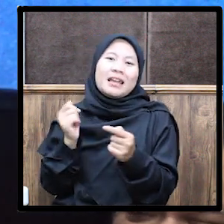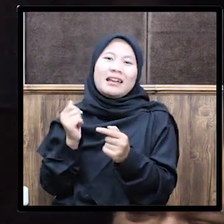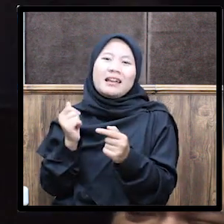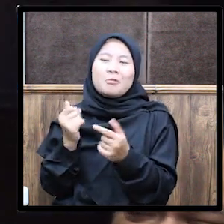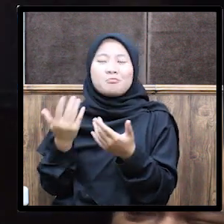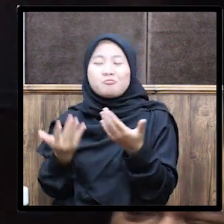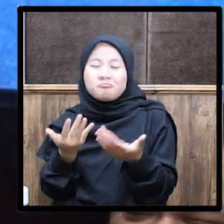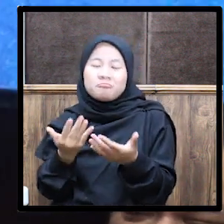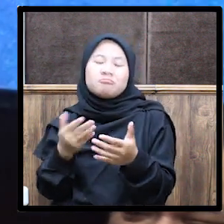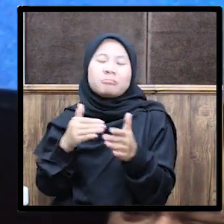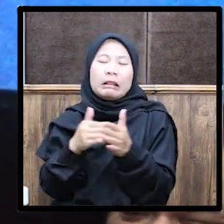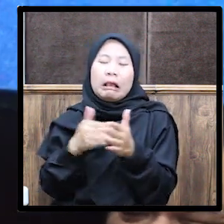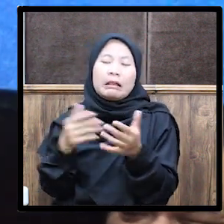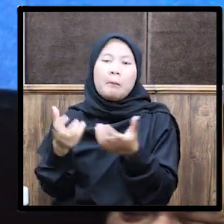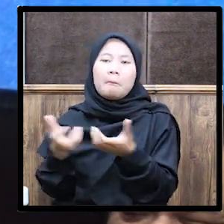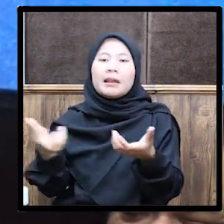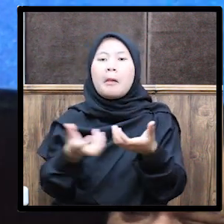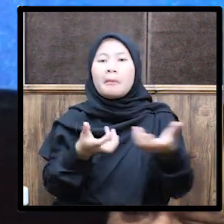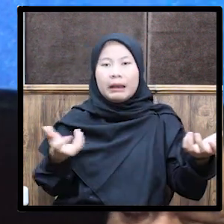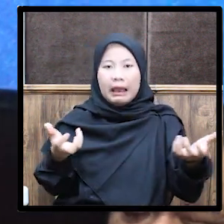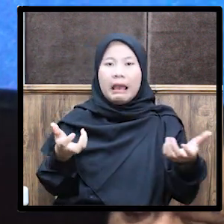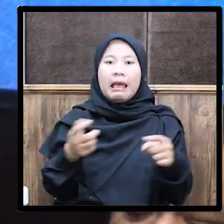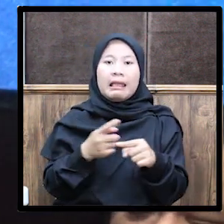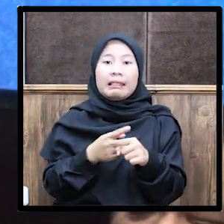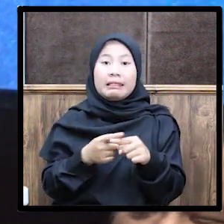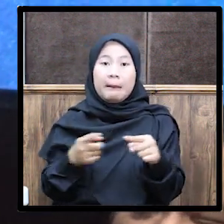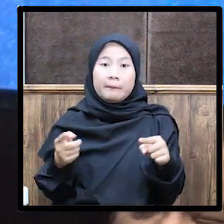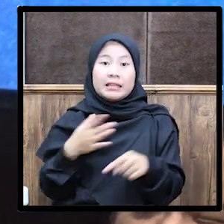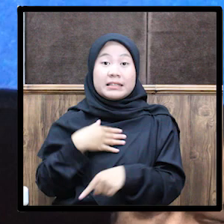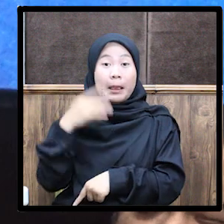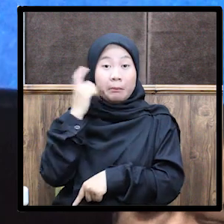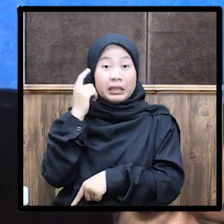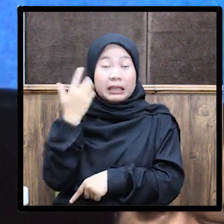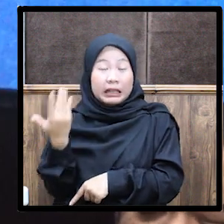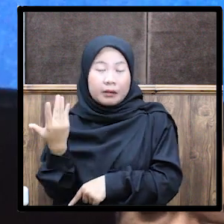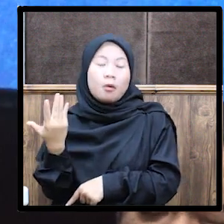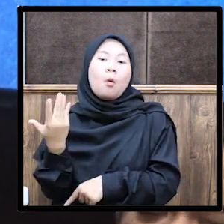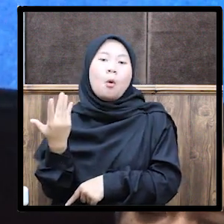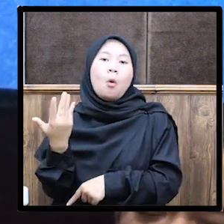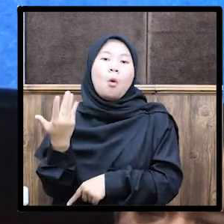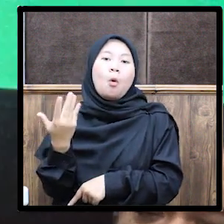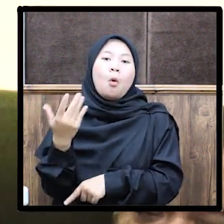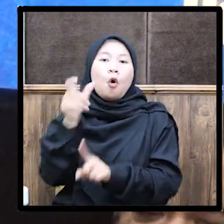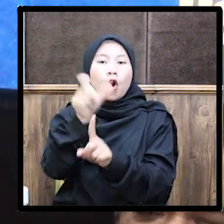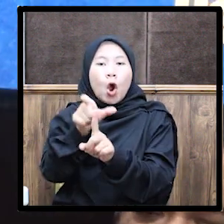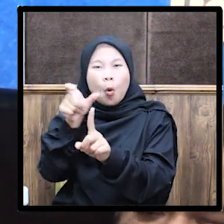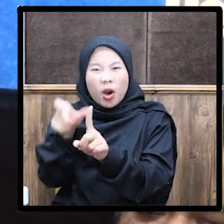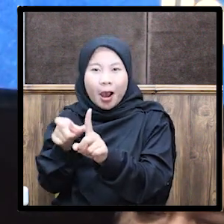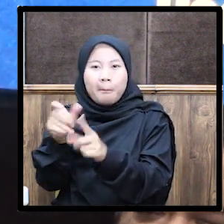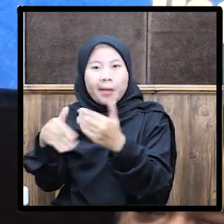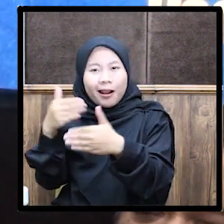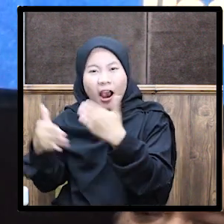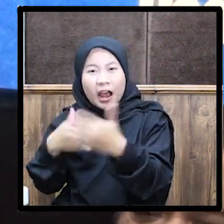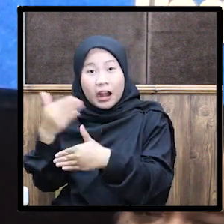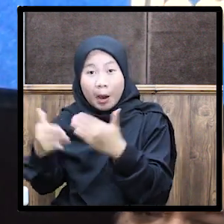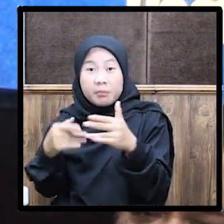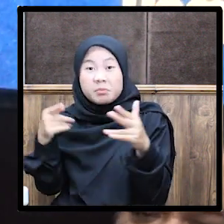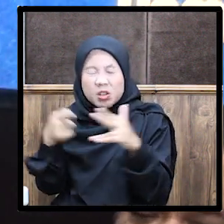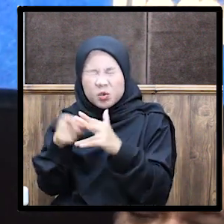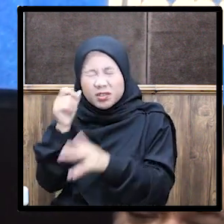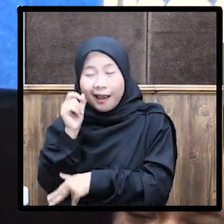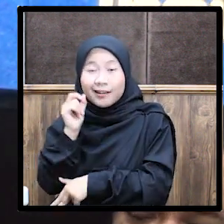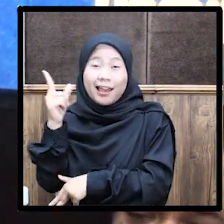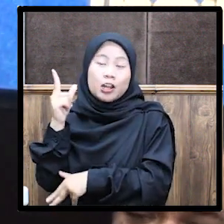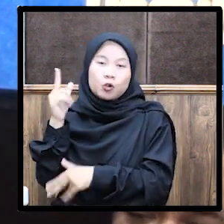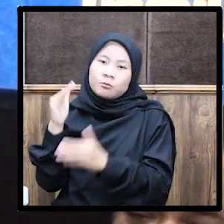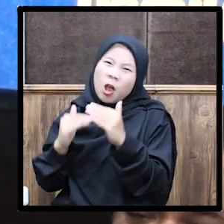Tantangan-tantangannya gitu, tapi saya yakin gitu ya, semakin kesini kesadaran penyelenggara pemilu juga lebih baik gitu ya, dan sama-sama kita